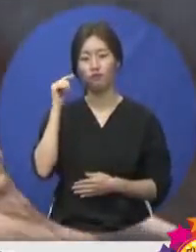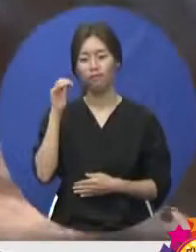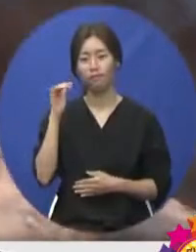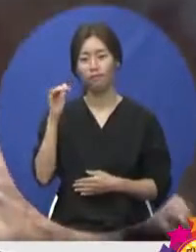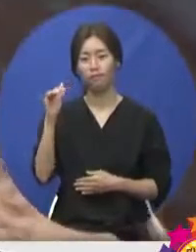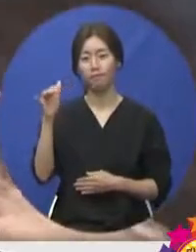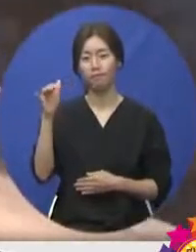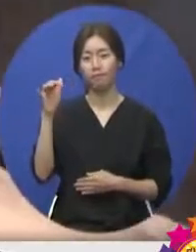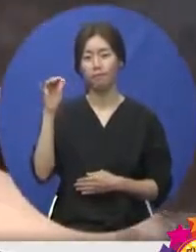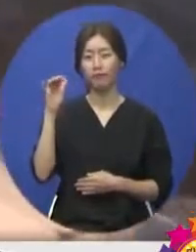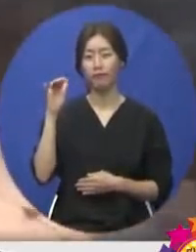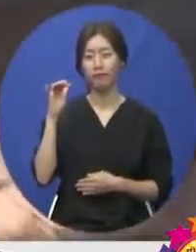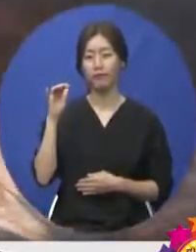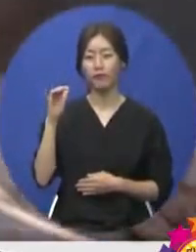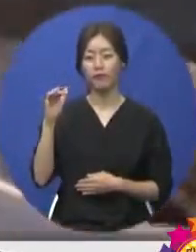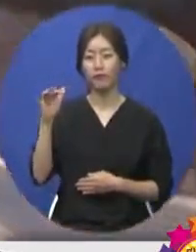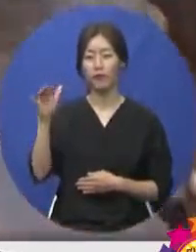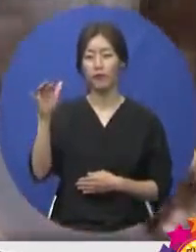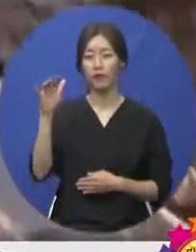그리워